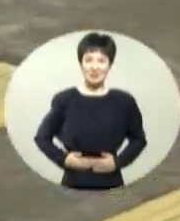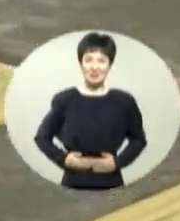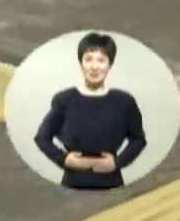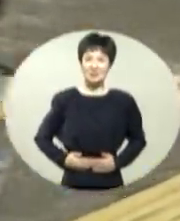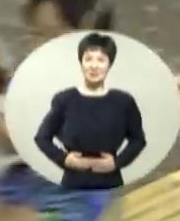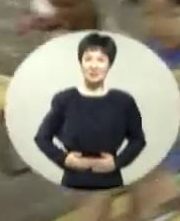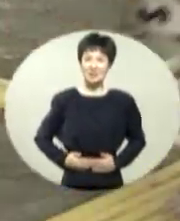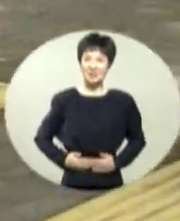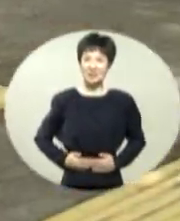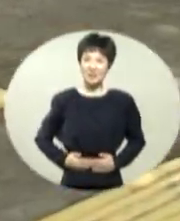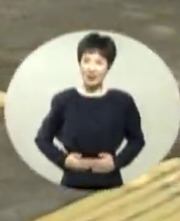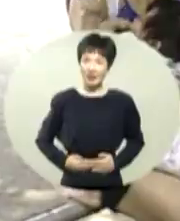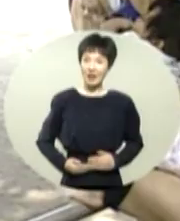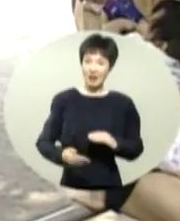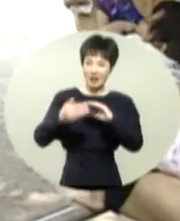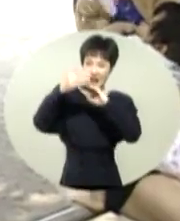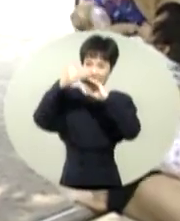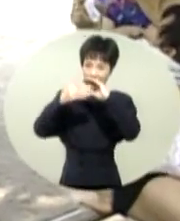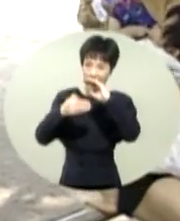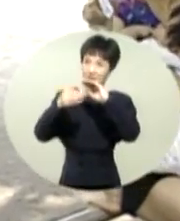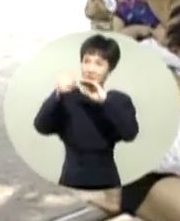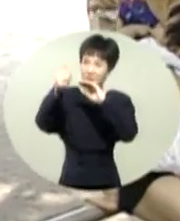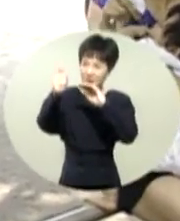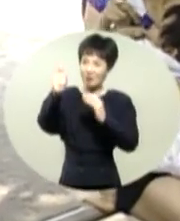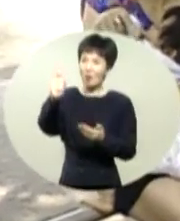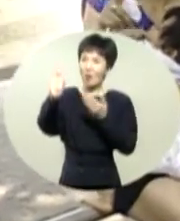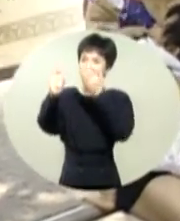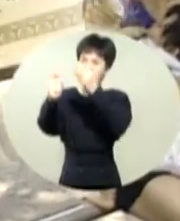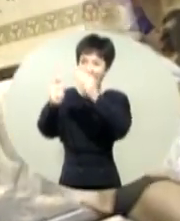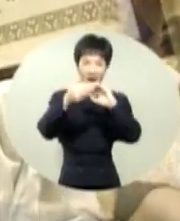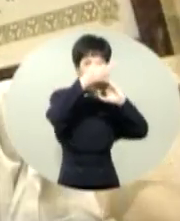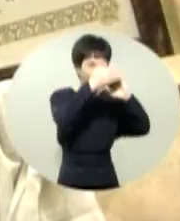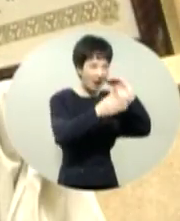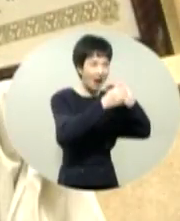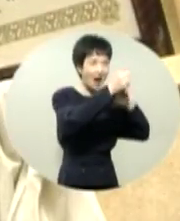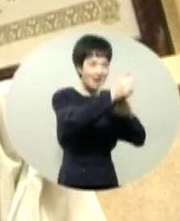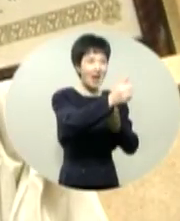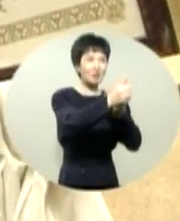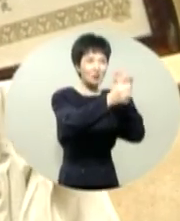そして、写真を上げることで、交友関係が広がっていくのです。